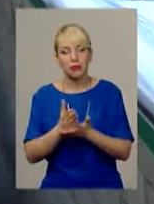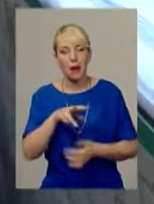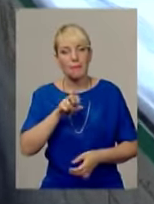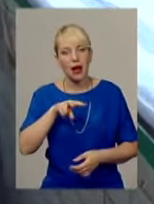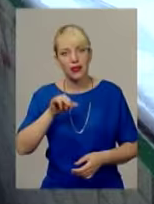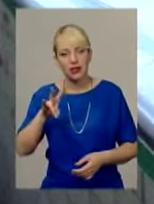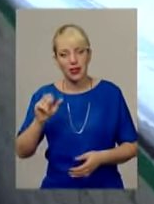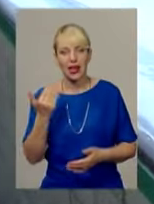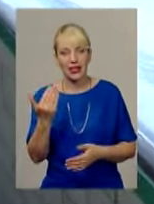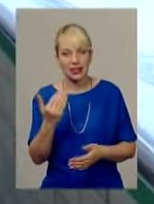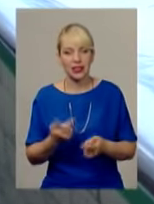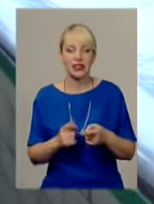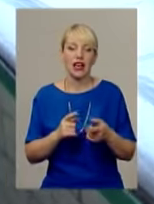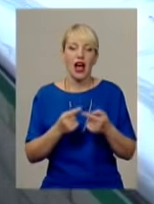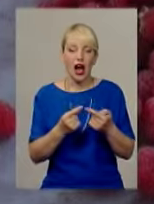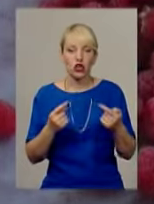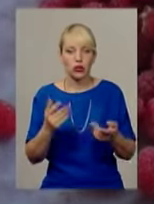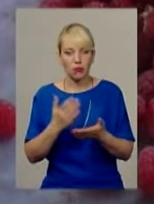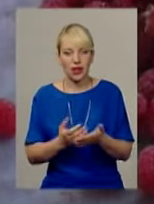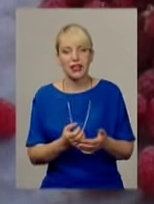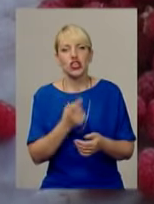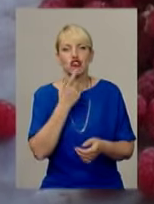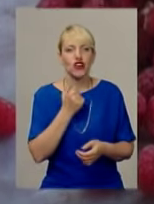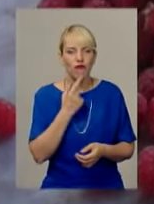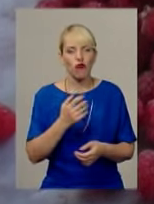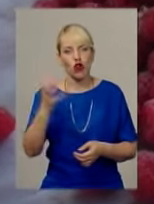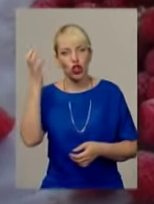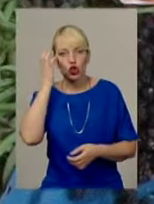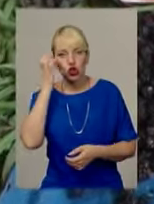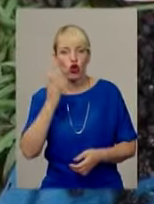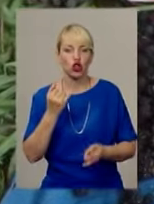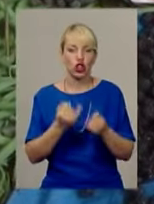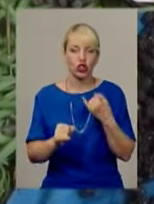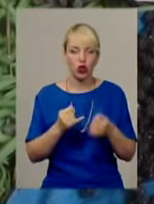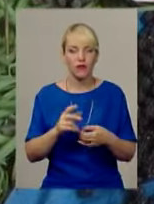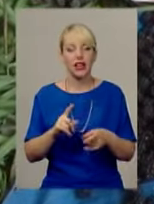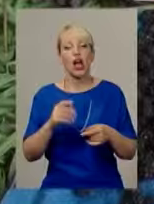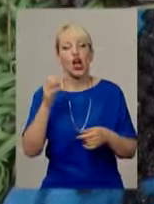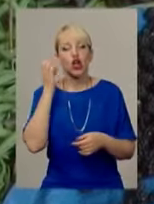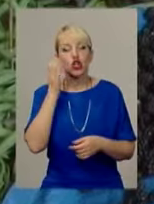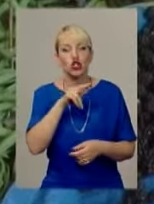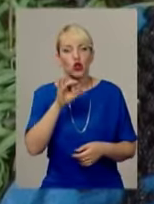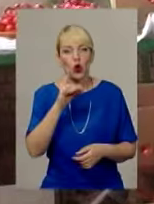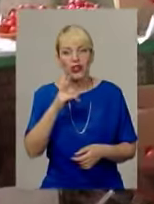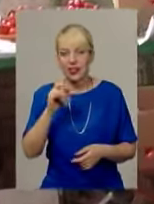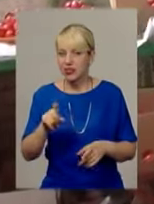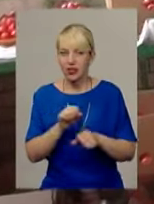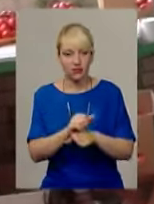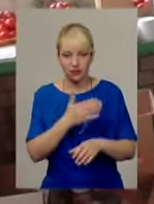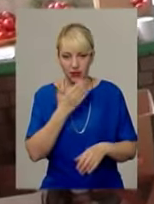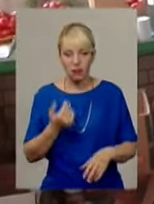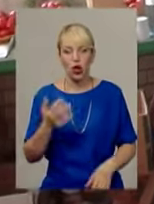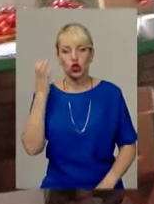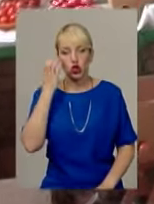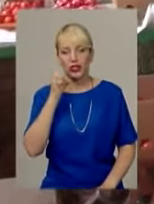Її асортимент складає декілька видів – від традиційної червоної до чорної і навіть жовтої. Але чорниці теж не залежуються. Чорна